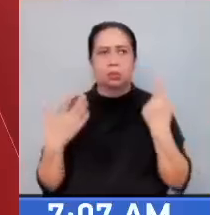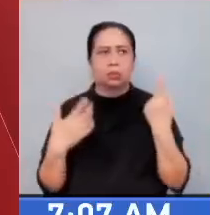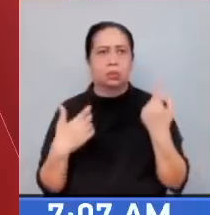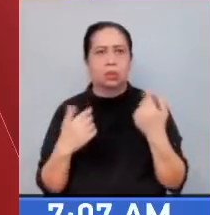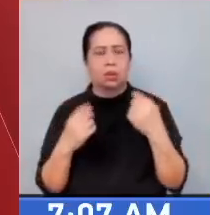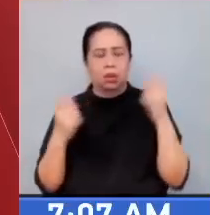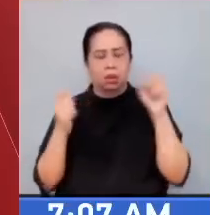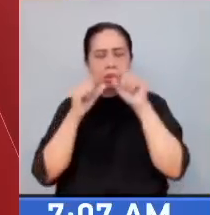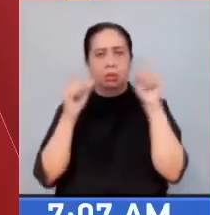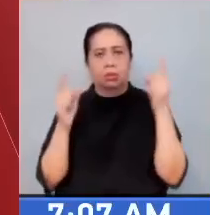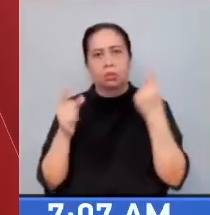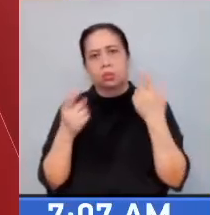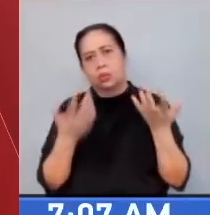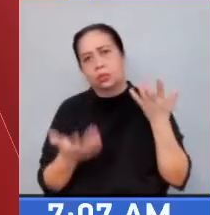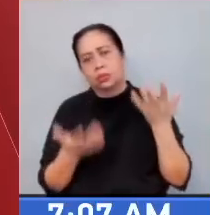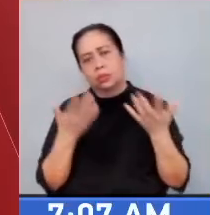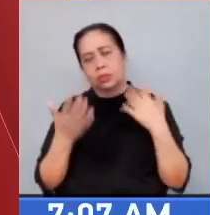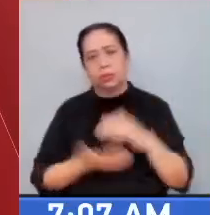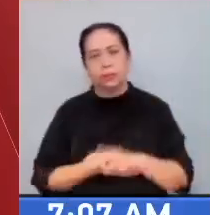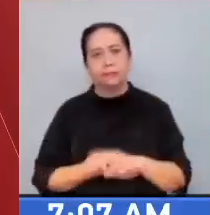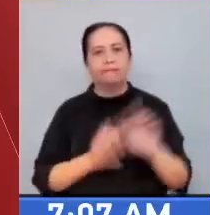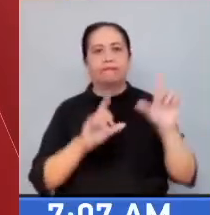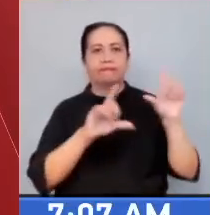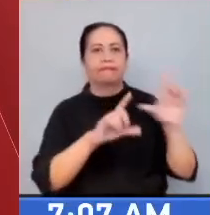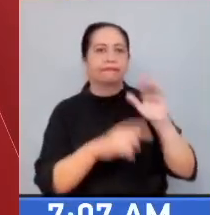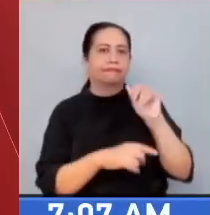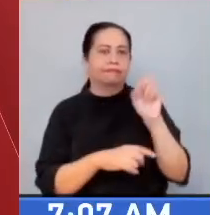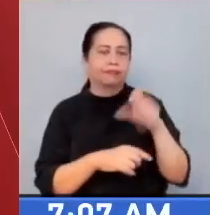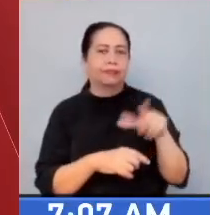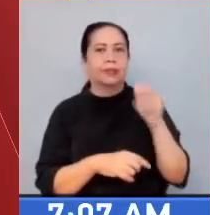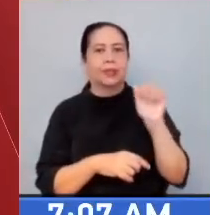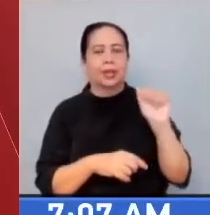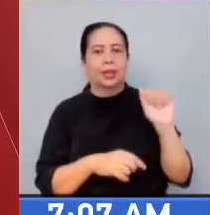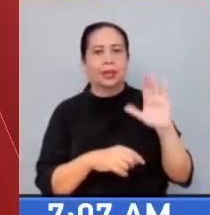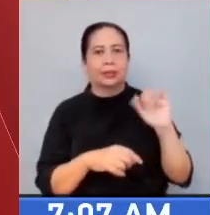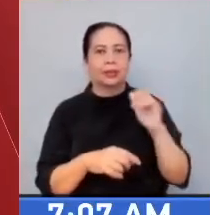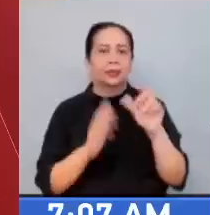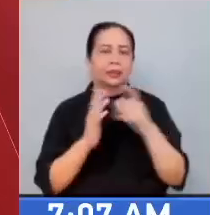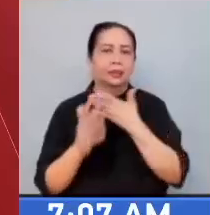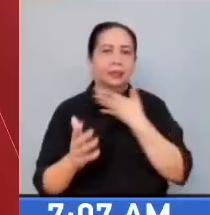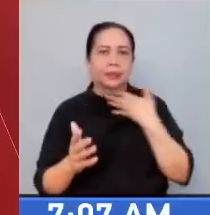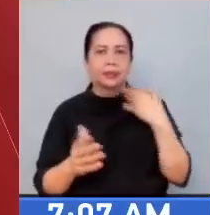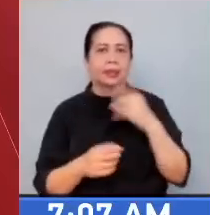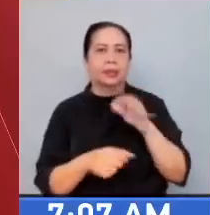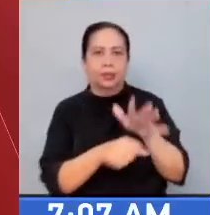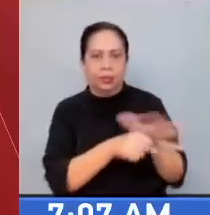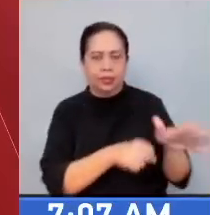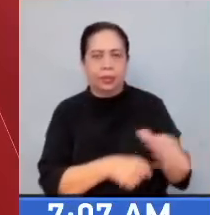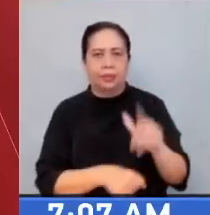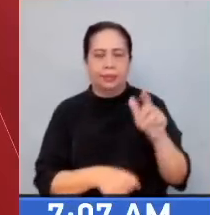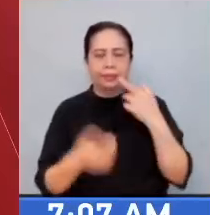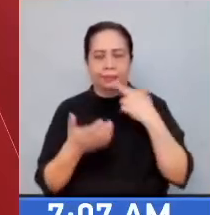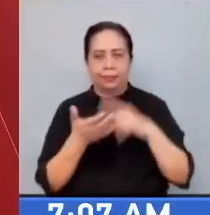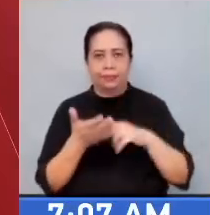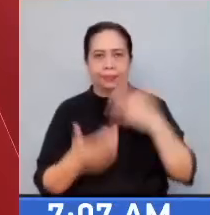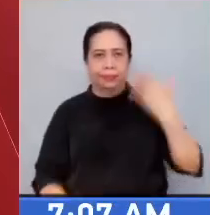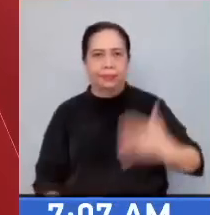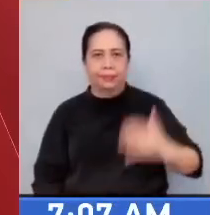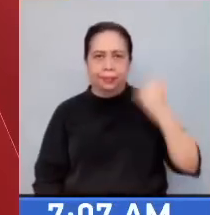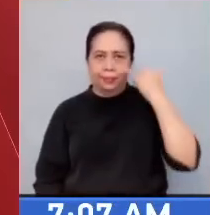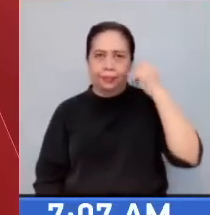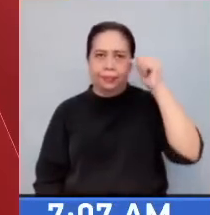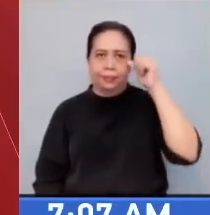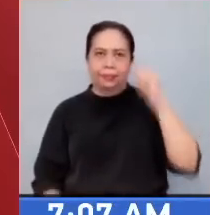po. Maarap siya sa mga kasong acts of lasciviousness at rape. Yan ang unang balita. James Agustin, Buong Puso, para